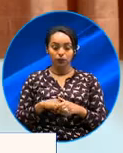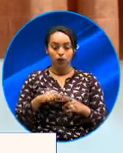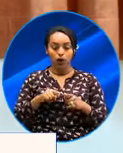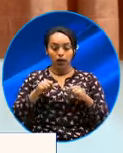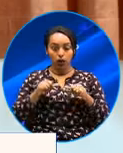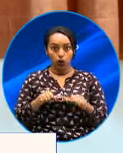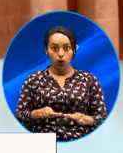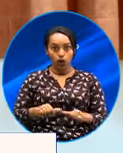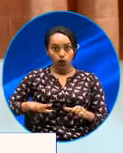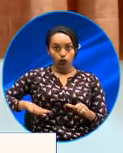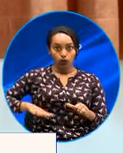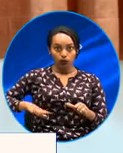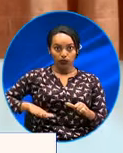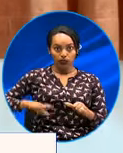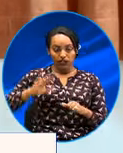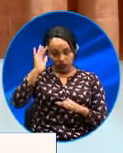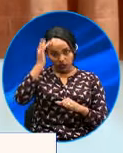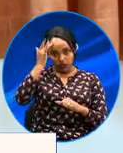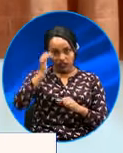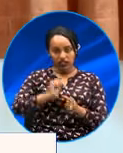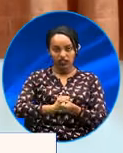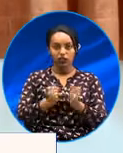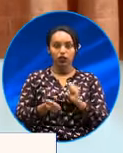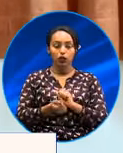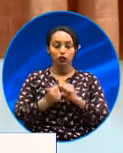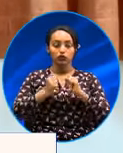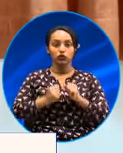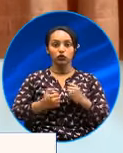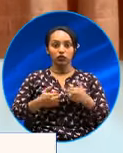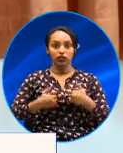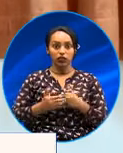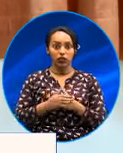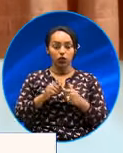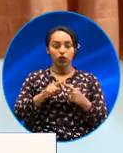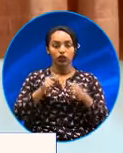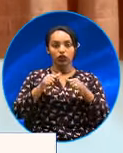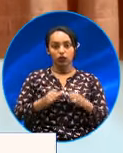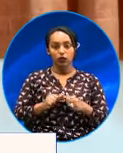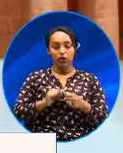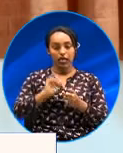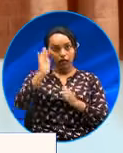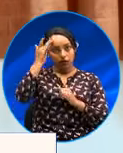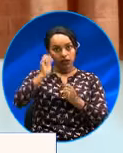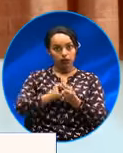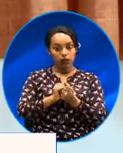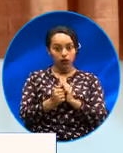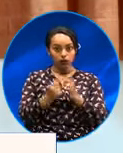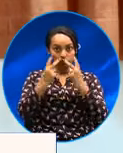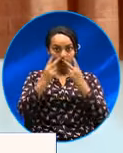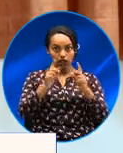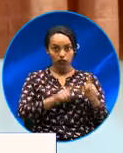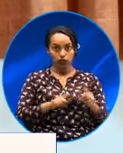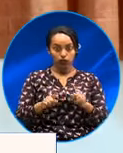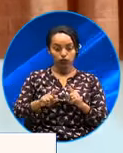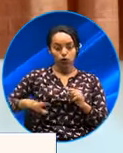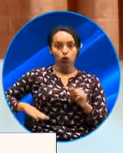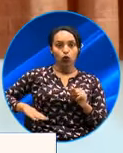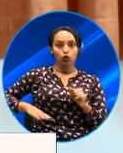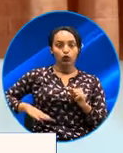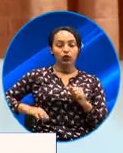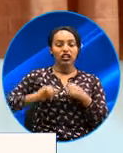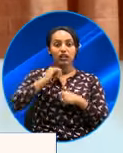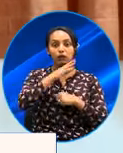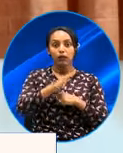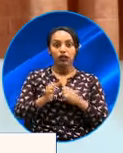ወደ ቆየ የጉበት ህመም ሊለወጥ የሚችልበት አለ። ወደ ቆየ ህመም ሲለወጥ የምናያቸው ደግሞ ጉበቱ